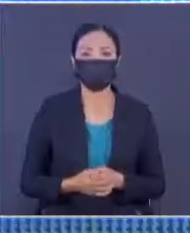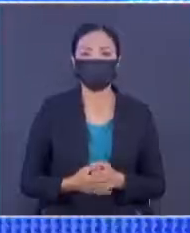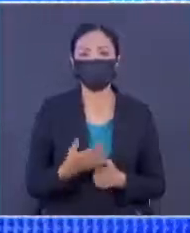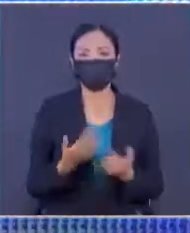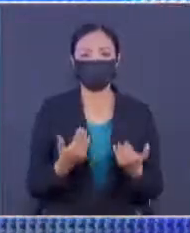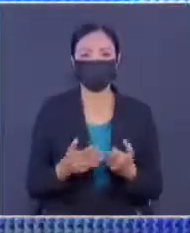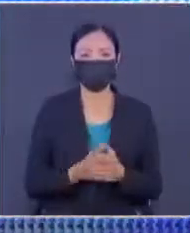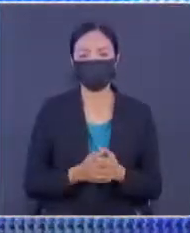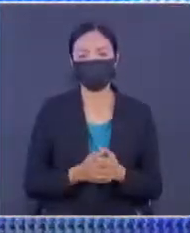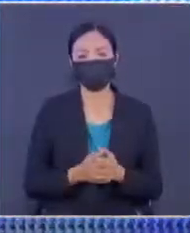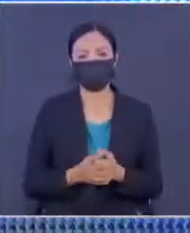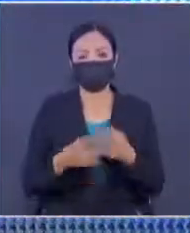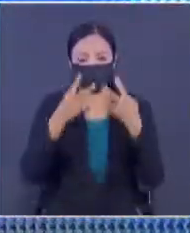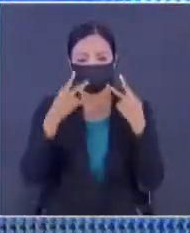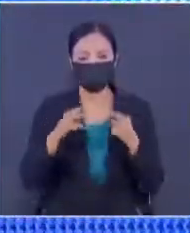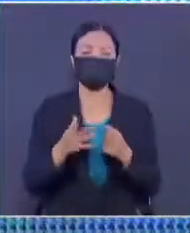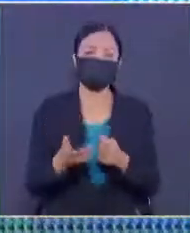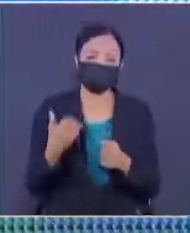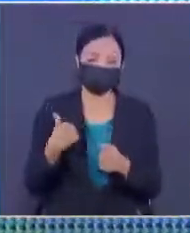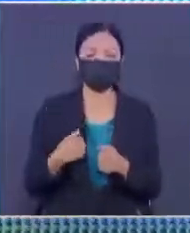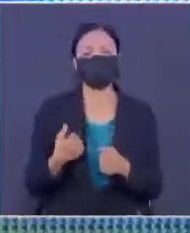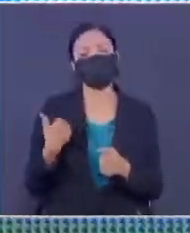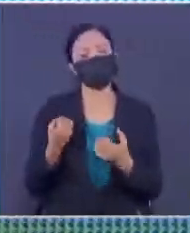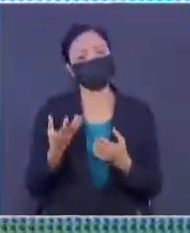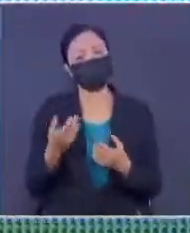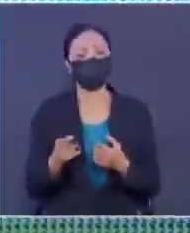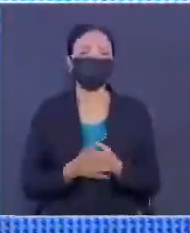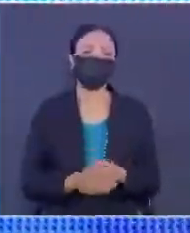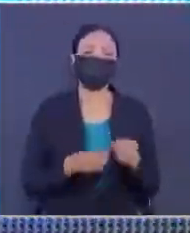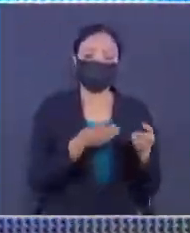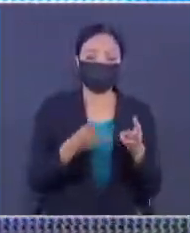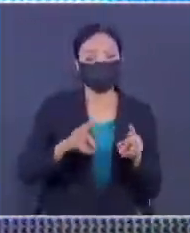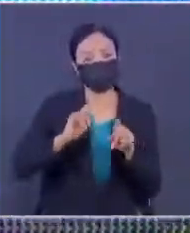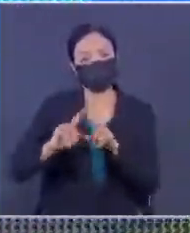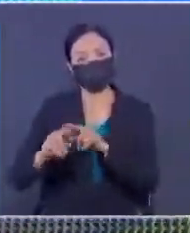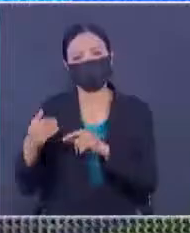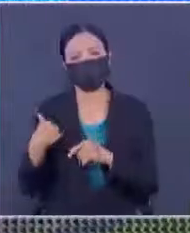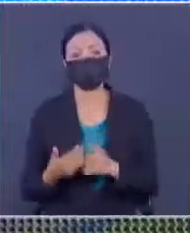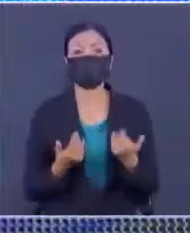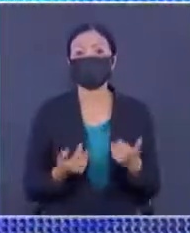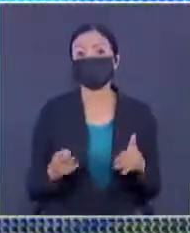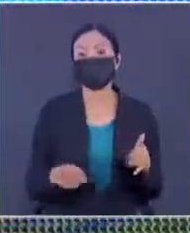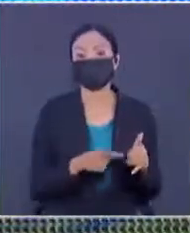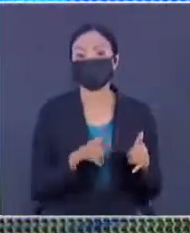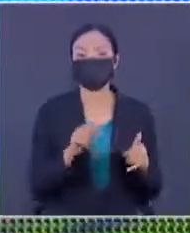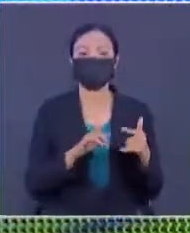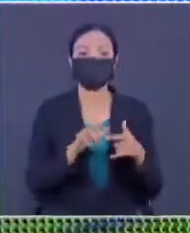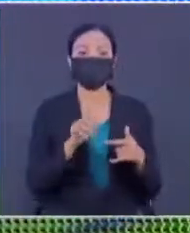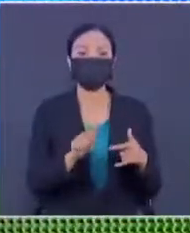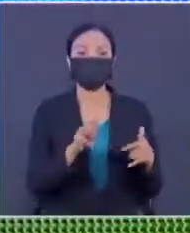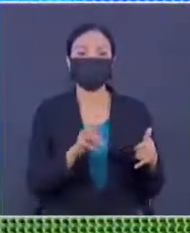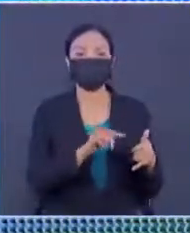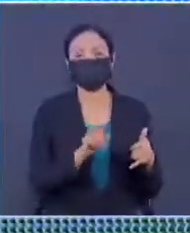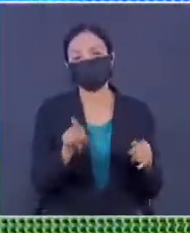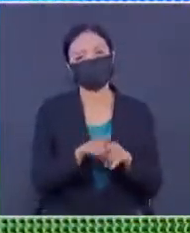ผู้ชมคะช่วงนี้มิจฉาชีพยังระบาดหนักนะคะซึ่งก็ได้แฝงตัวมาในหลากหลายรูปแบบเลยค่ะล่าสุดนะคะคุณต้อมเรนโบว์เองเนี่ยก็เป็นอีกห